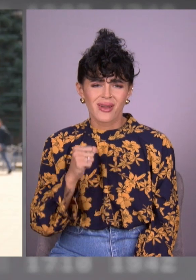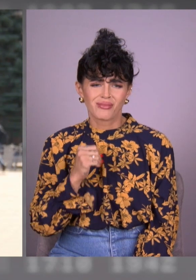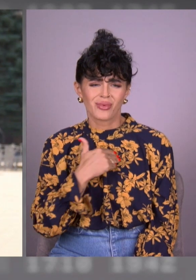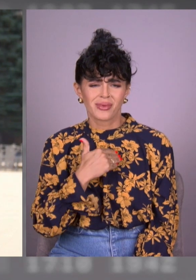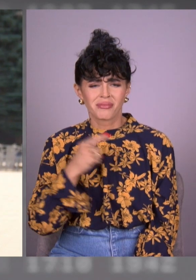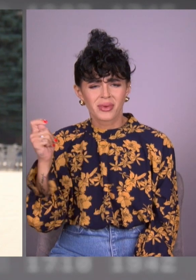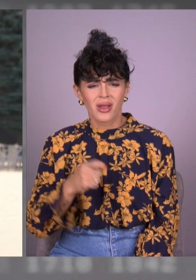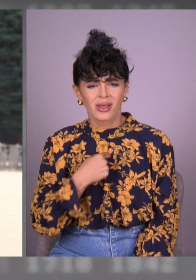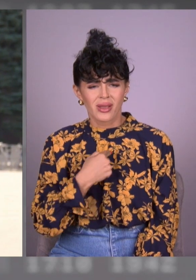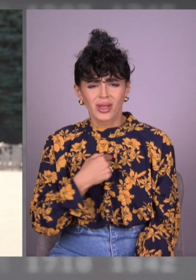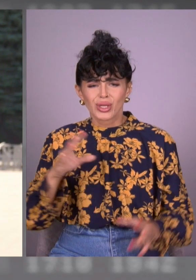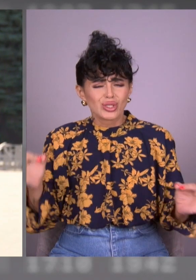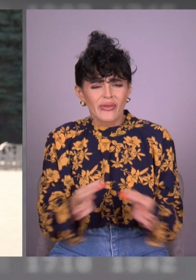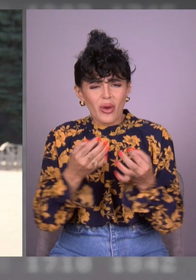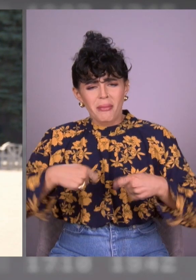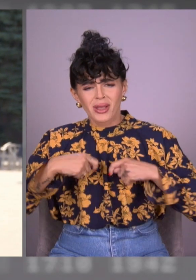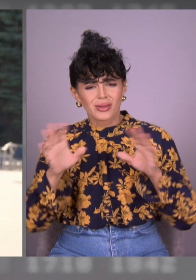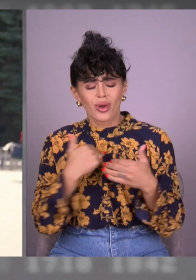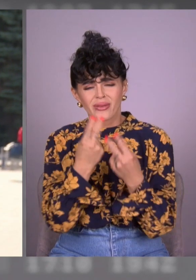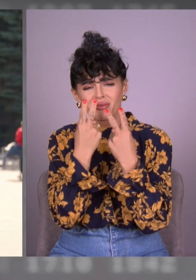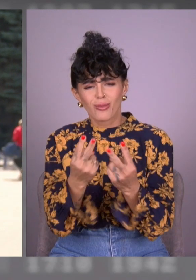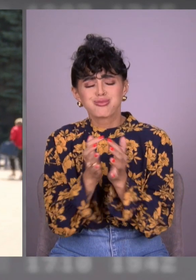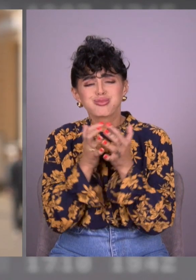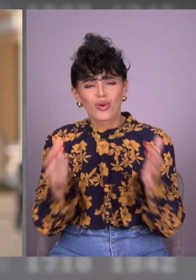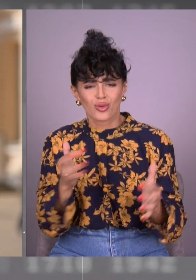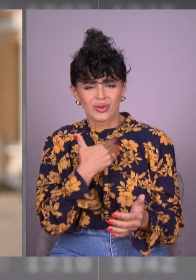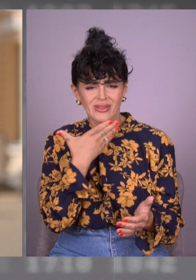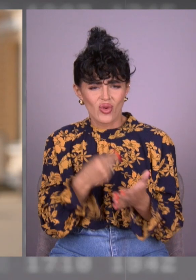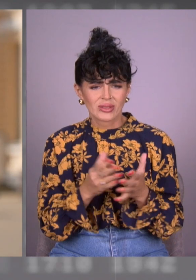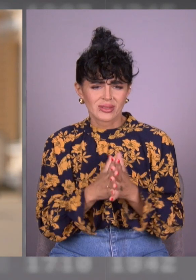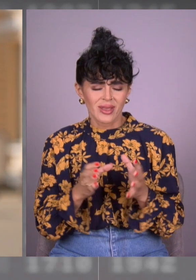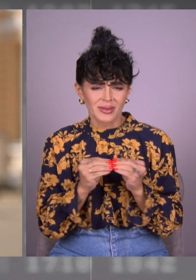приїхали. Не треба нам нічого, бо їх побачити. Я вже не можу.